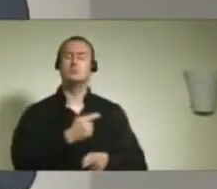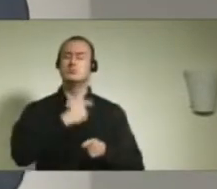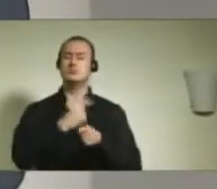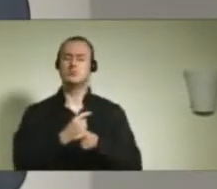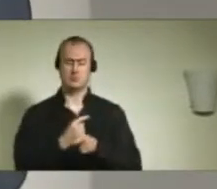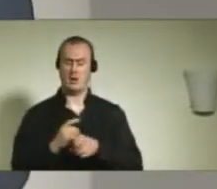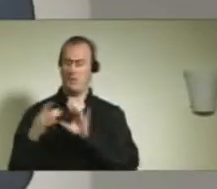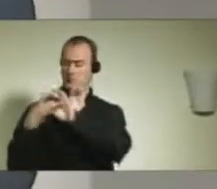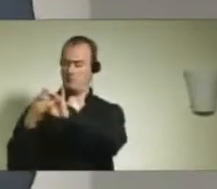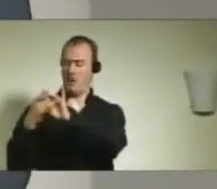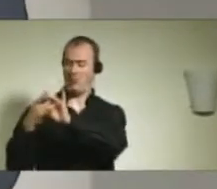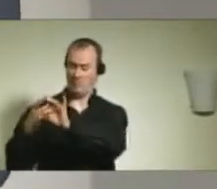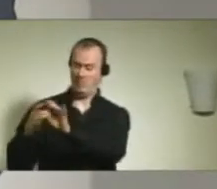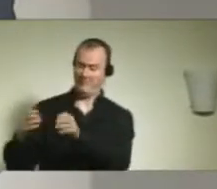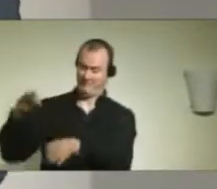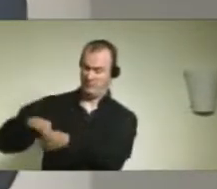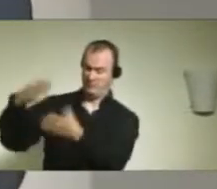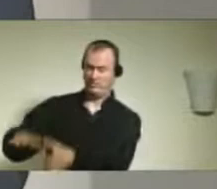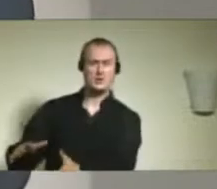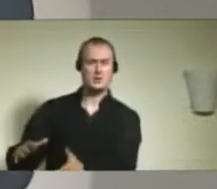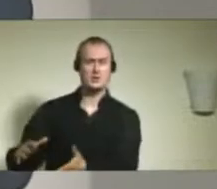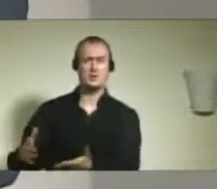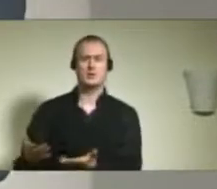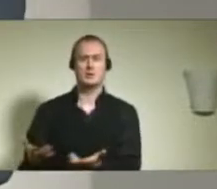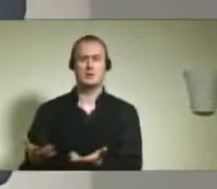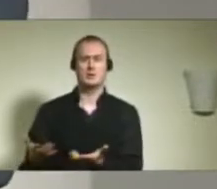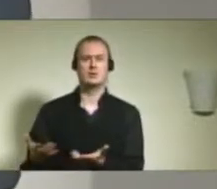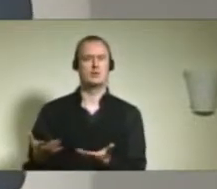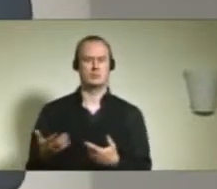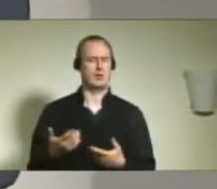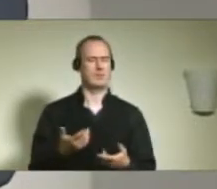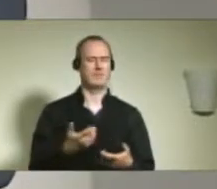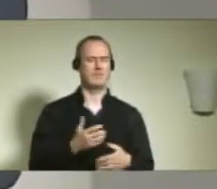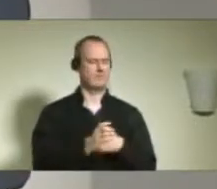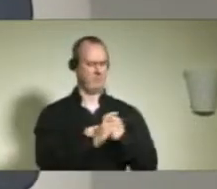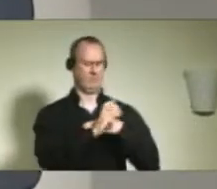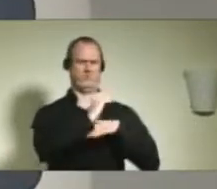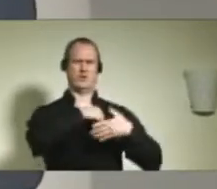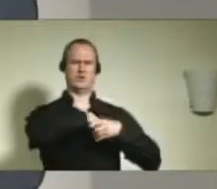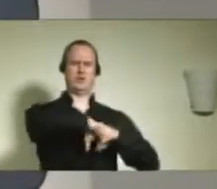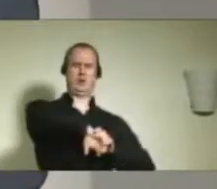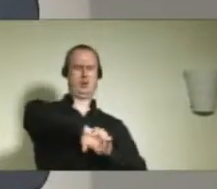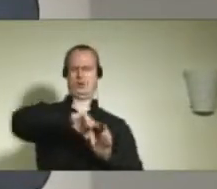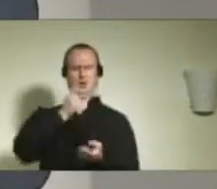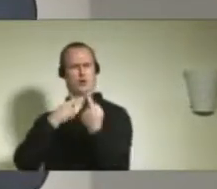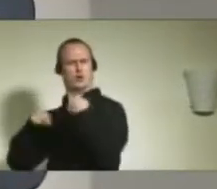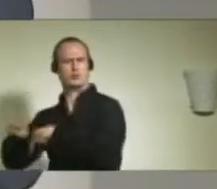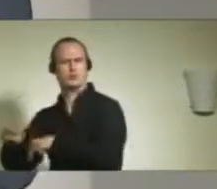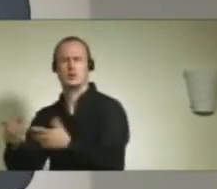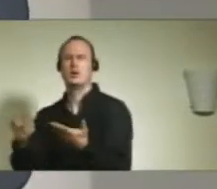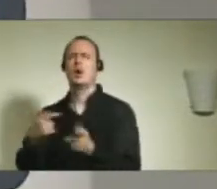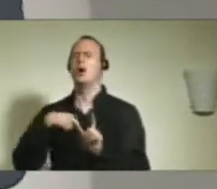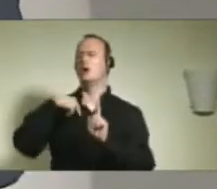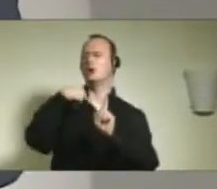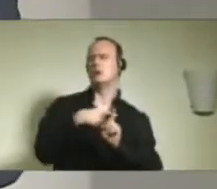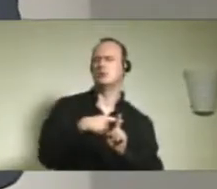ont voté. Et après ça, toute la pression qui a été exercée par